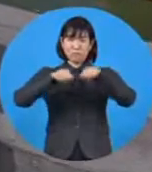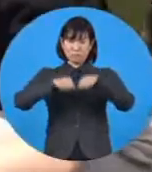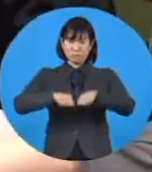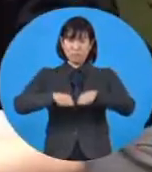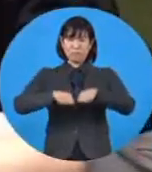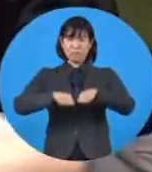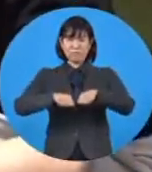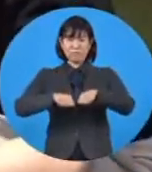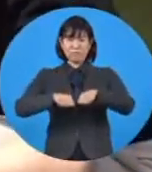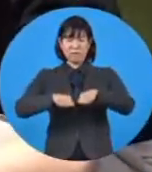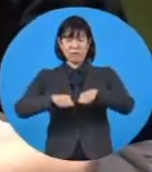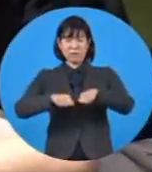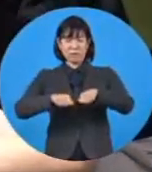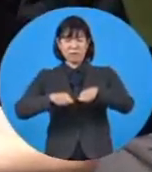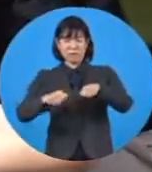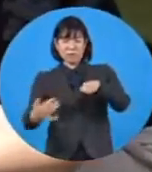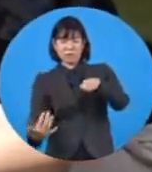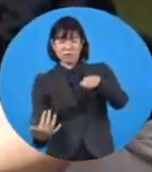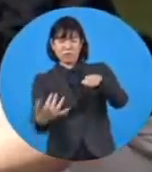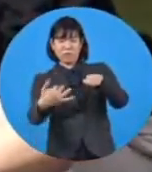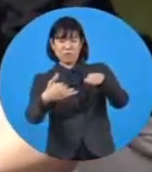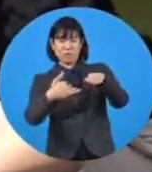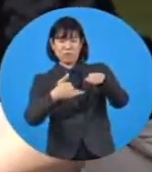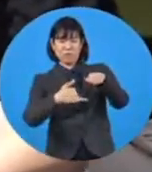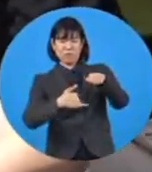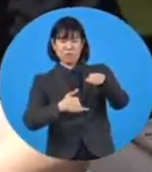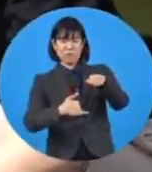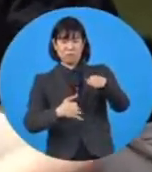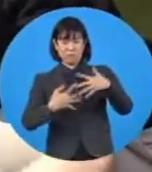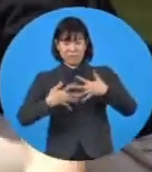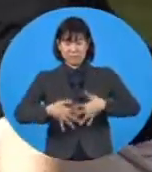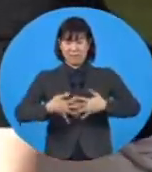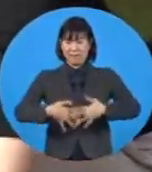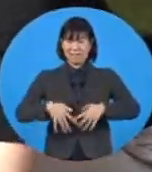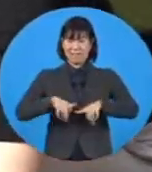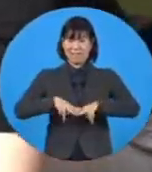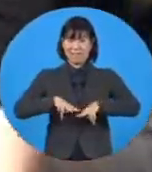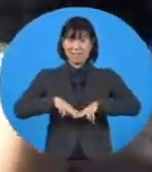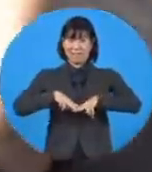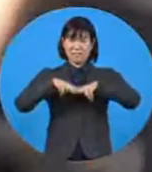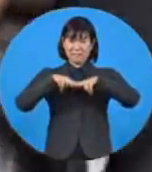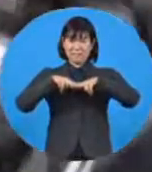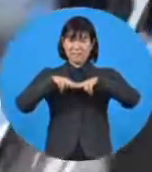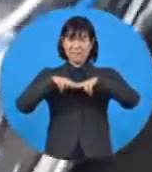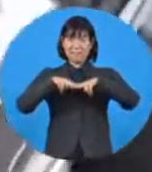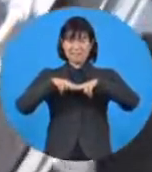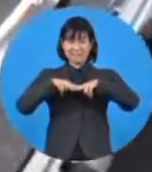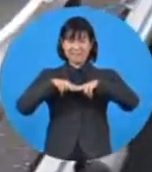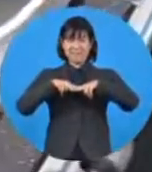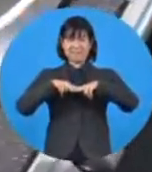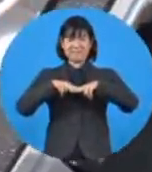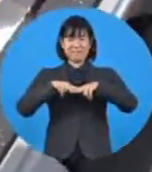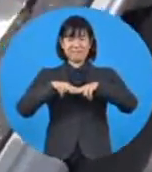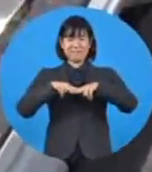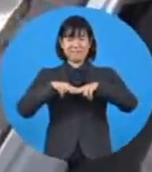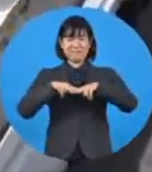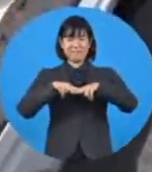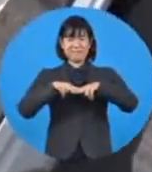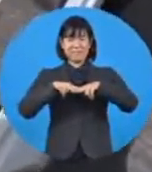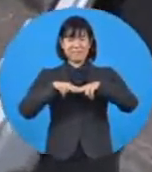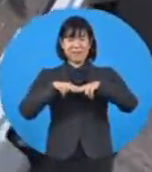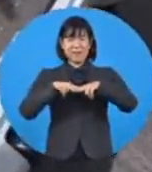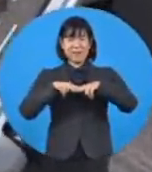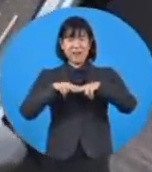です。 あ、重くなってきましたね。 重くなってきましたね。 お水がね、入ってくるのが見えると思います、ね。 こっちに水が入ってきましたね。はい、見えますか？